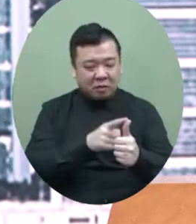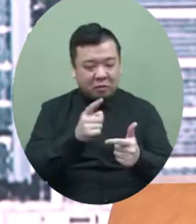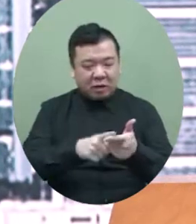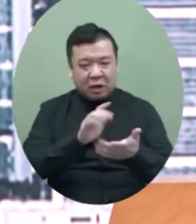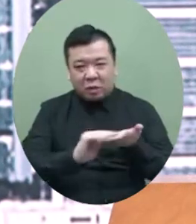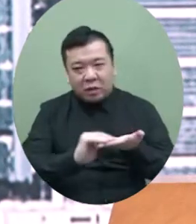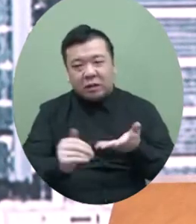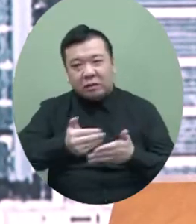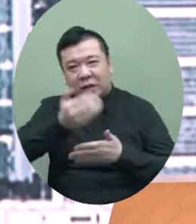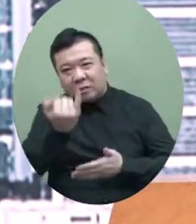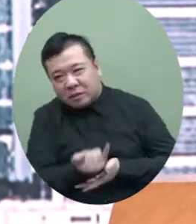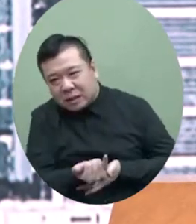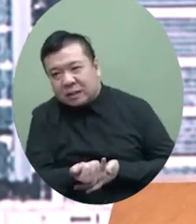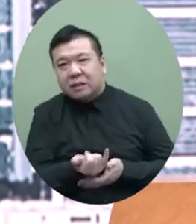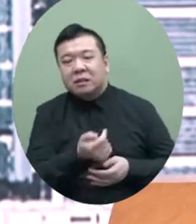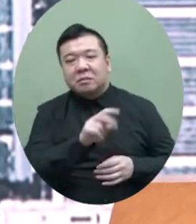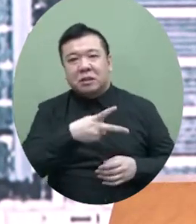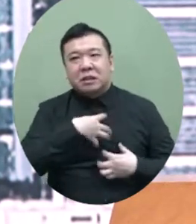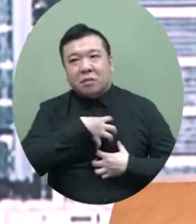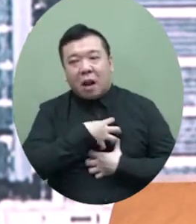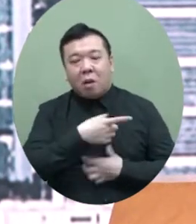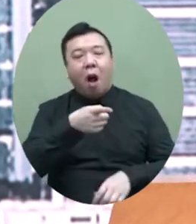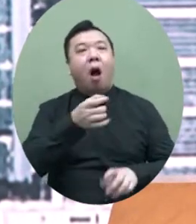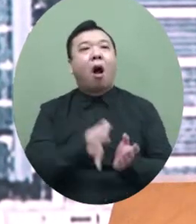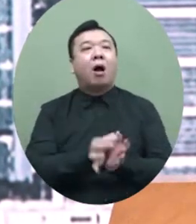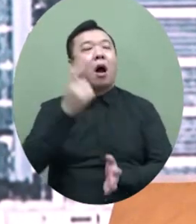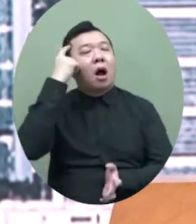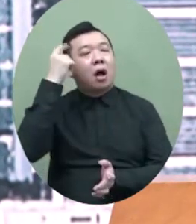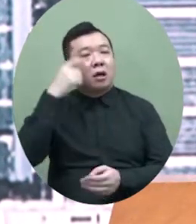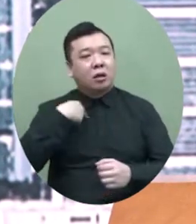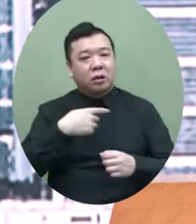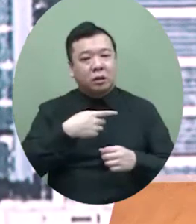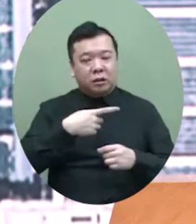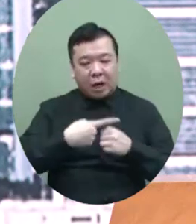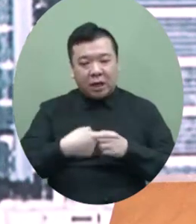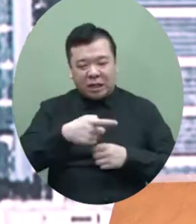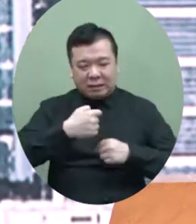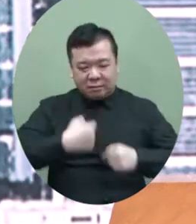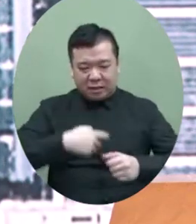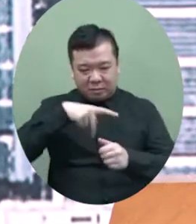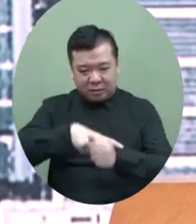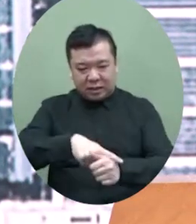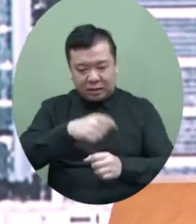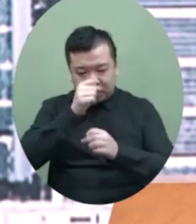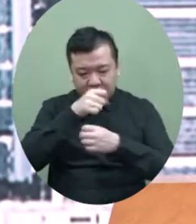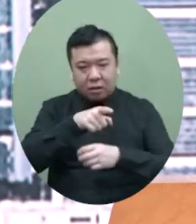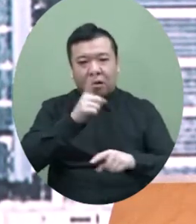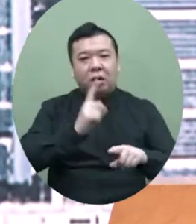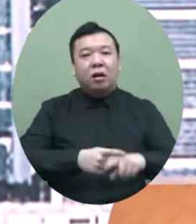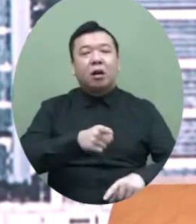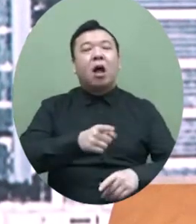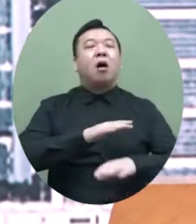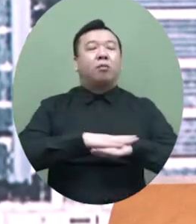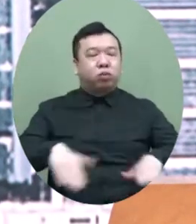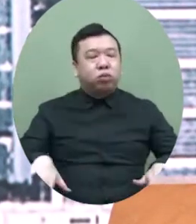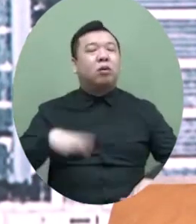公共衛生、樓宇衛生，令到我哋擔心嘅區域咧，起碼喺第一陣呢個強制檢測裏邊咧，佢相對係